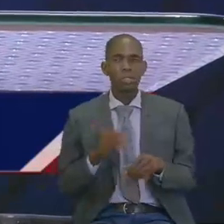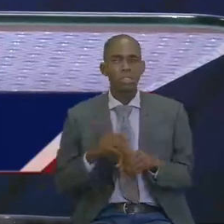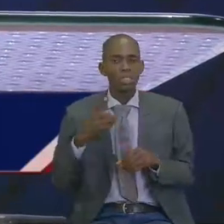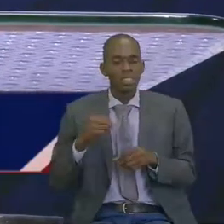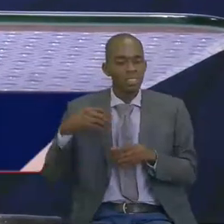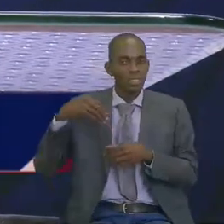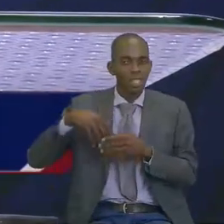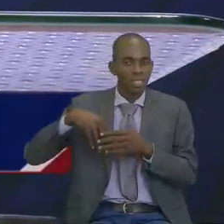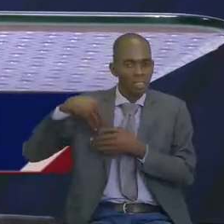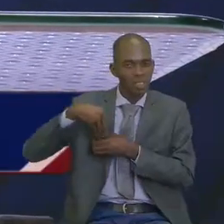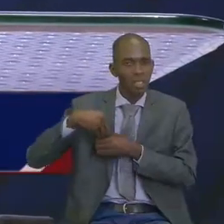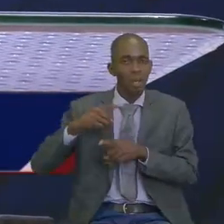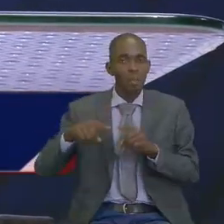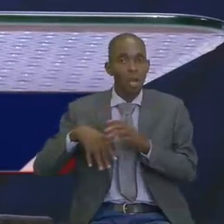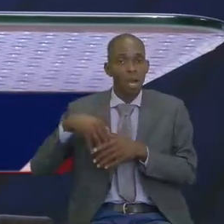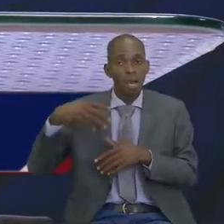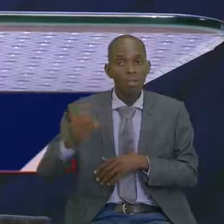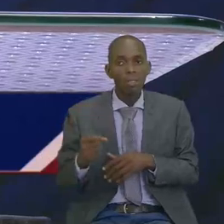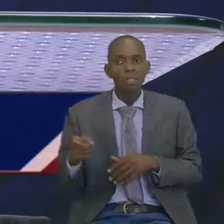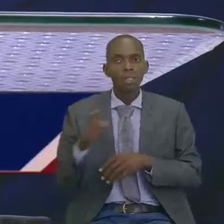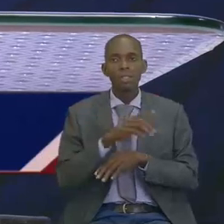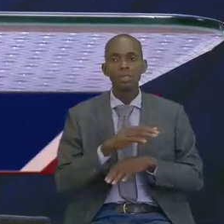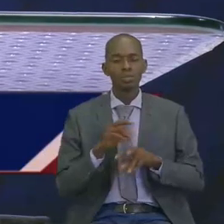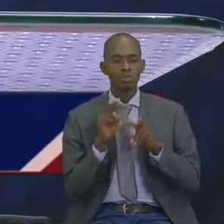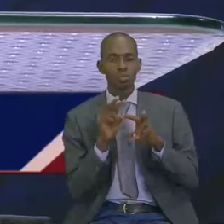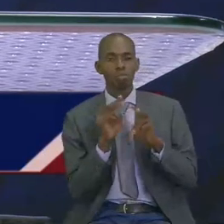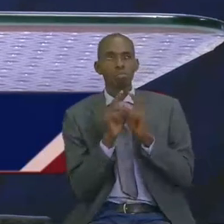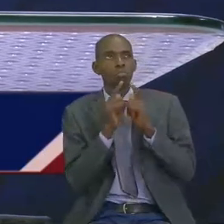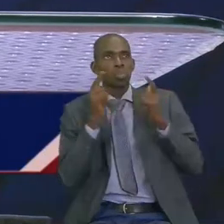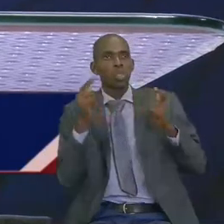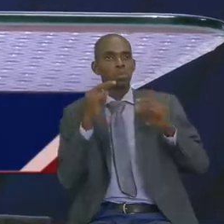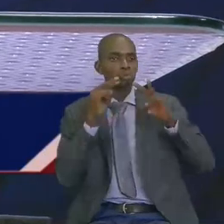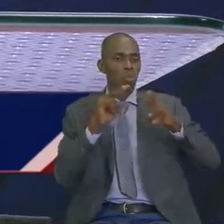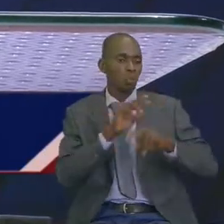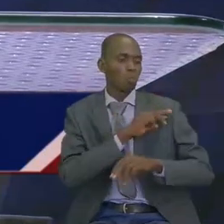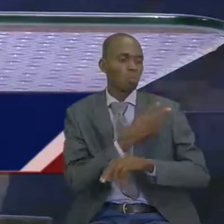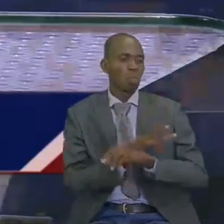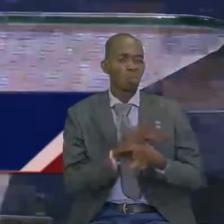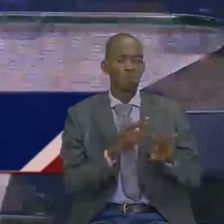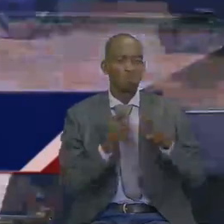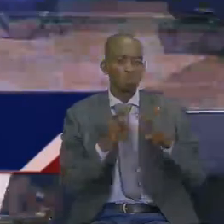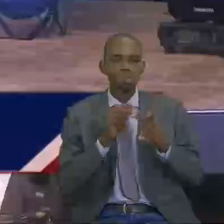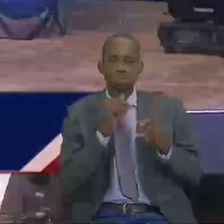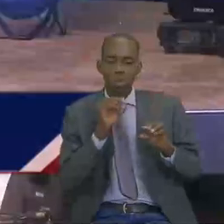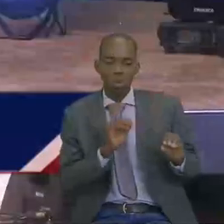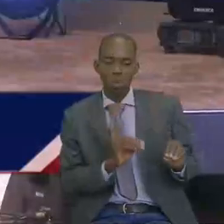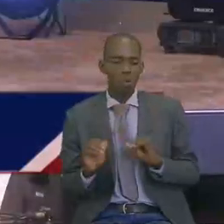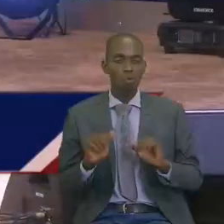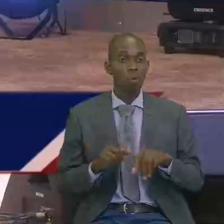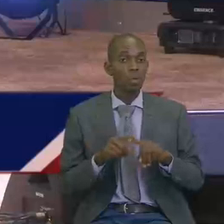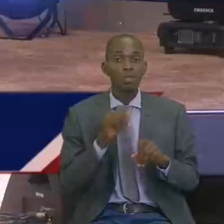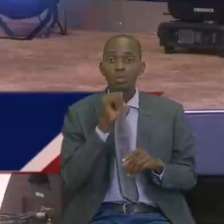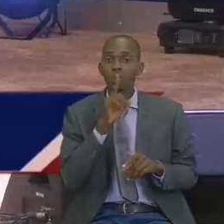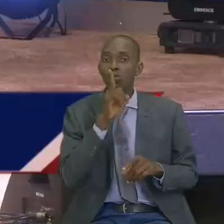perplexes au-dedans, au-dehors, ils paraissent grands, puissants, ils paraissent inébranlables,